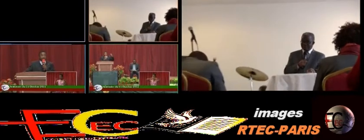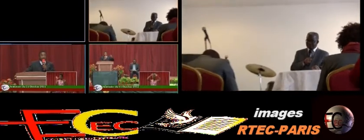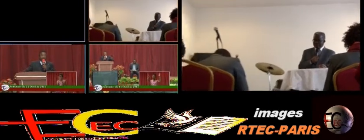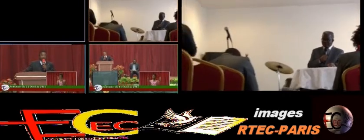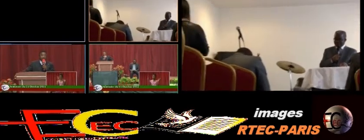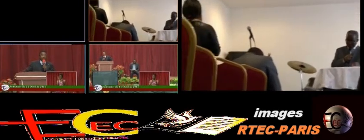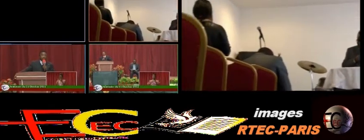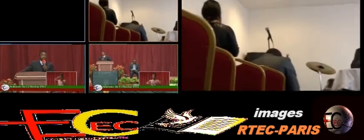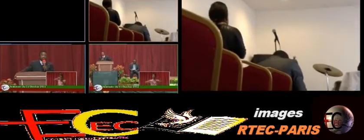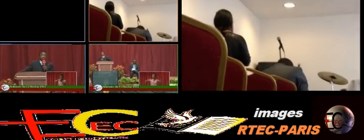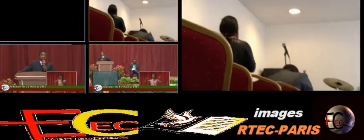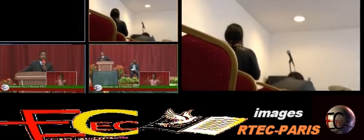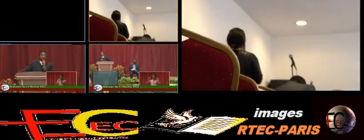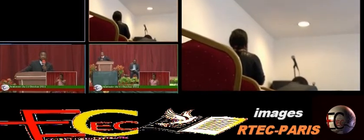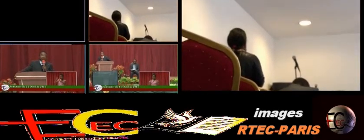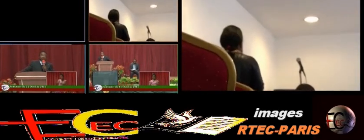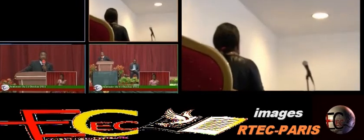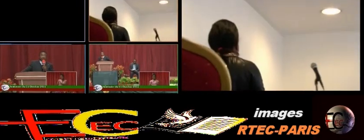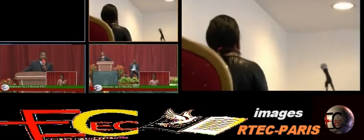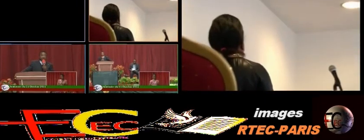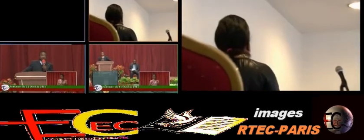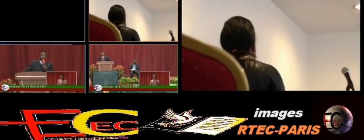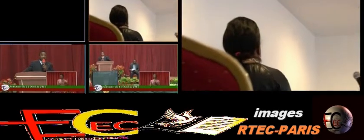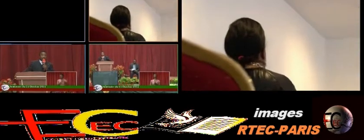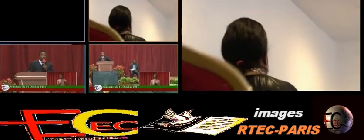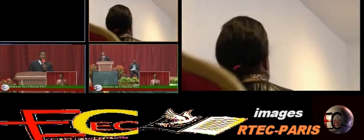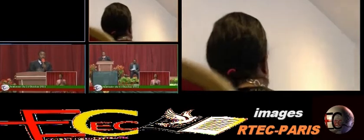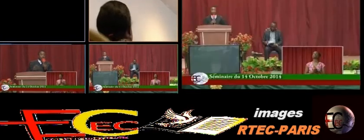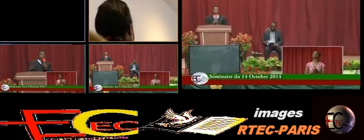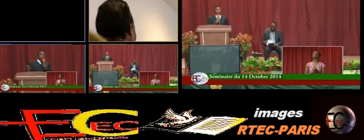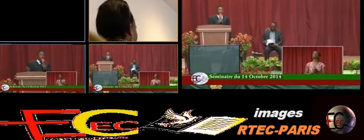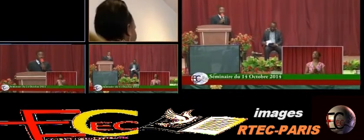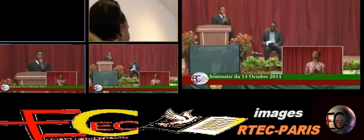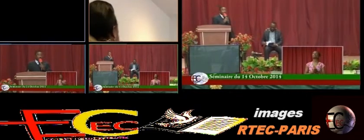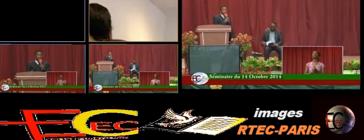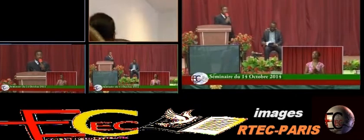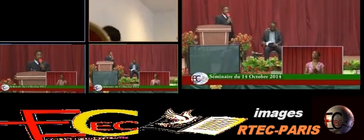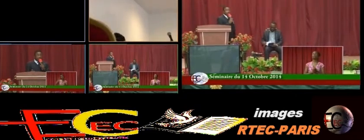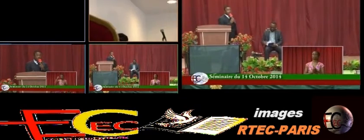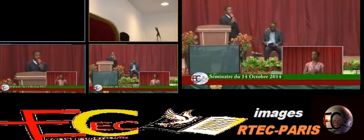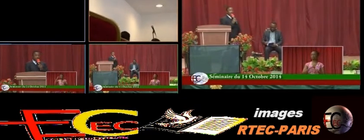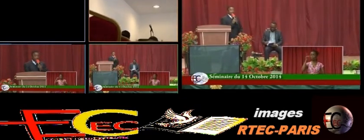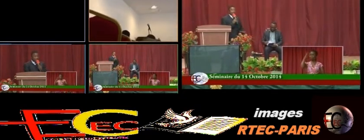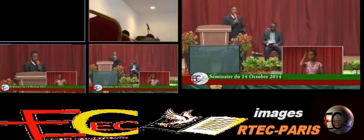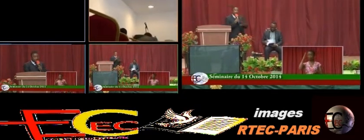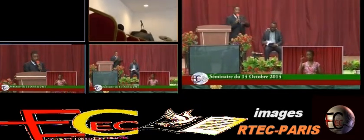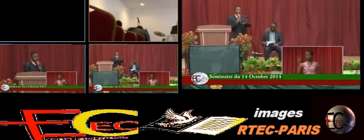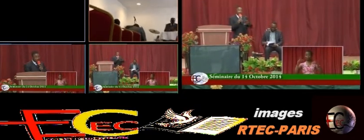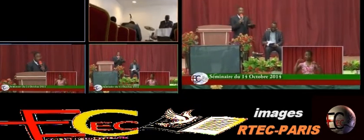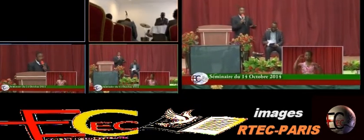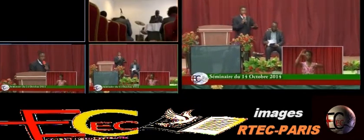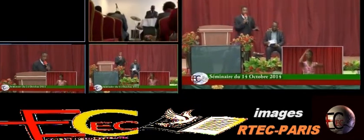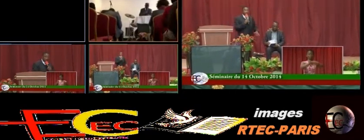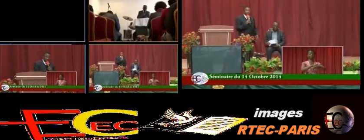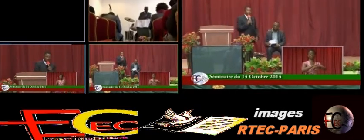vous tous les jours jusqu'à la fin du jour. Vous savez, lorsqu'on arrête un